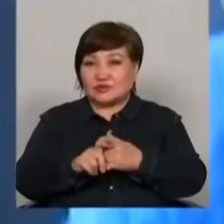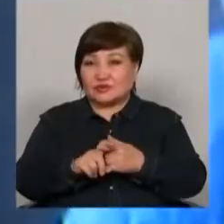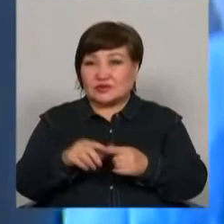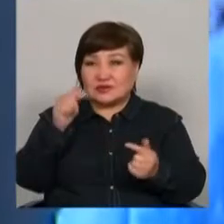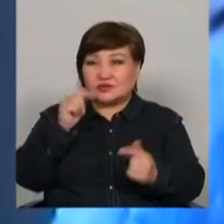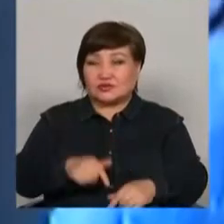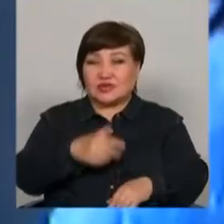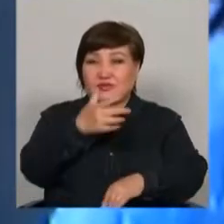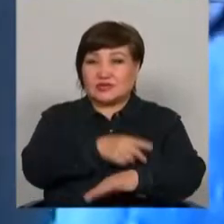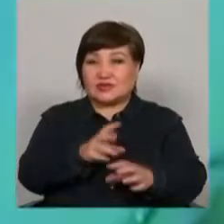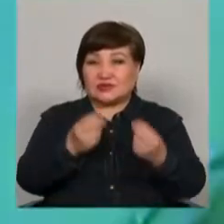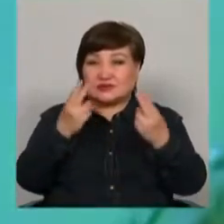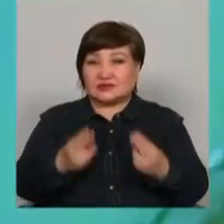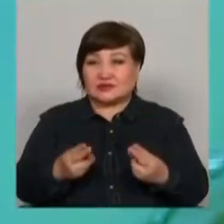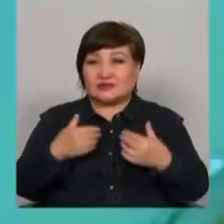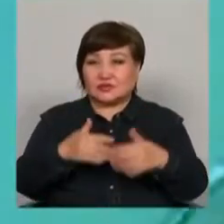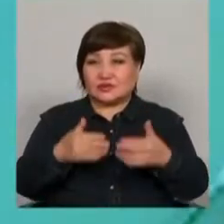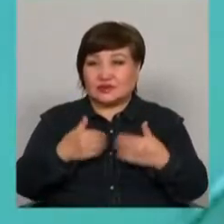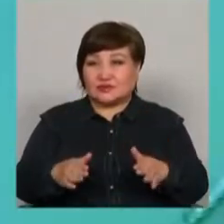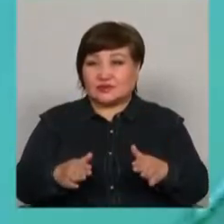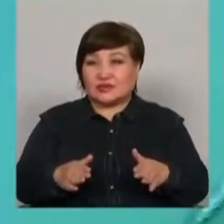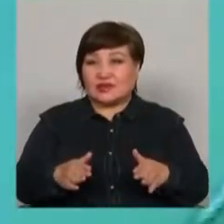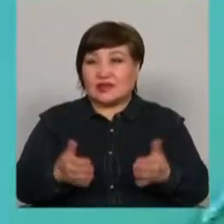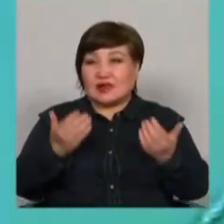екпелер де арнайы шығады. Не үшін жаңа Казбақты айтып жатырмын, мына